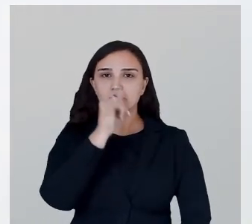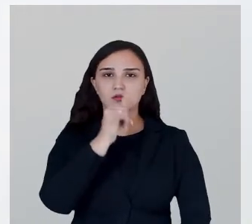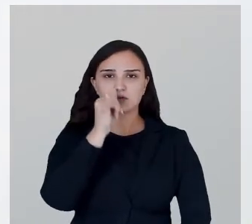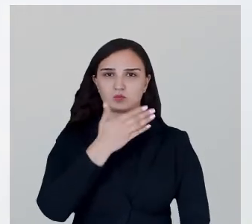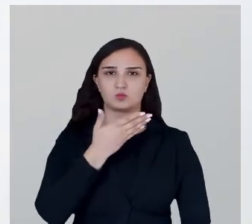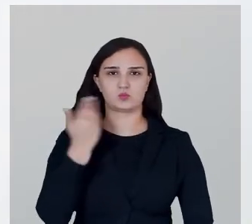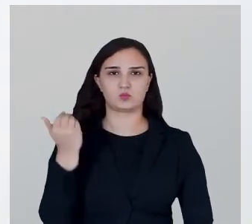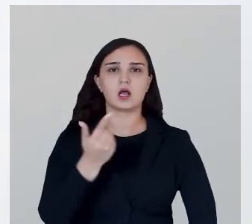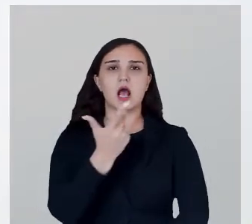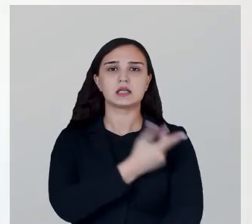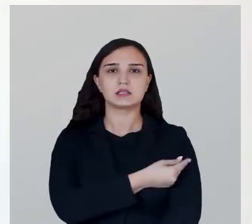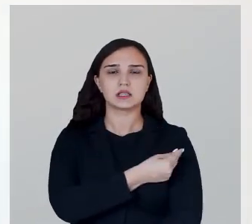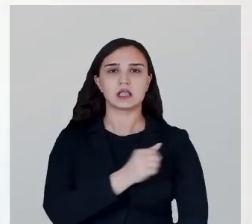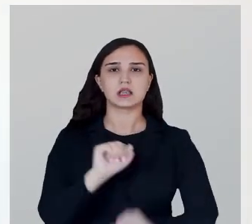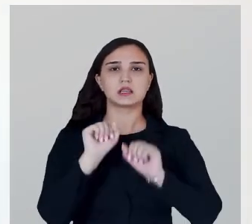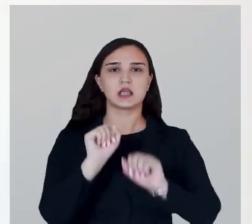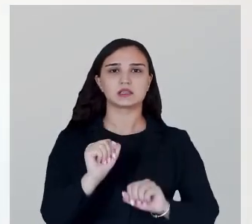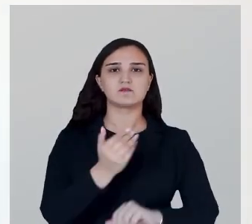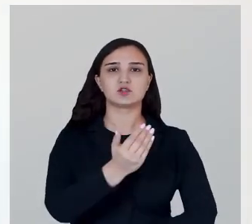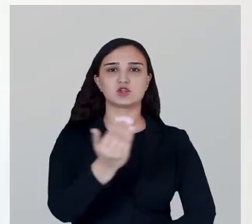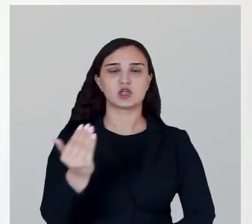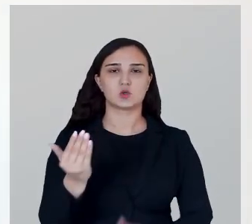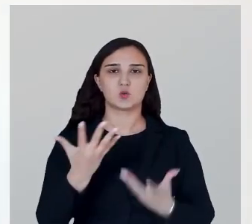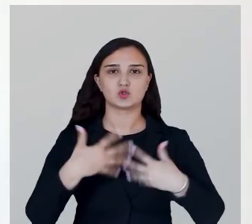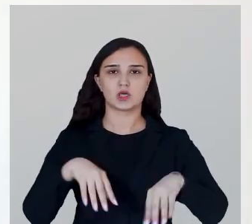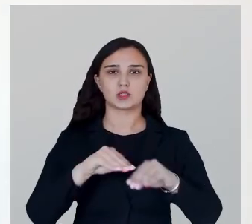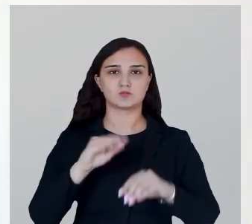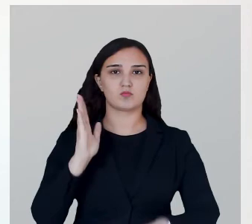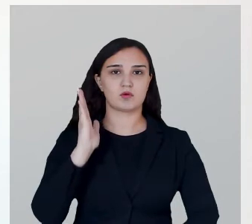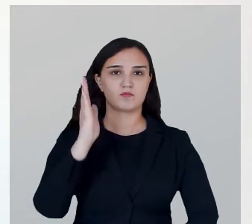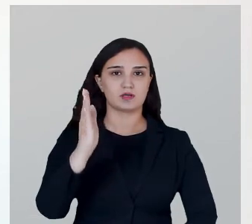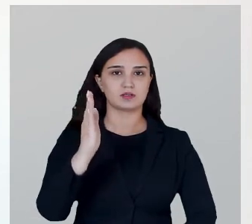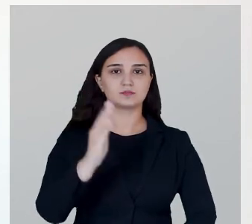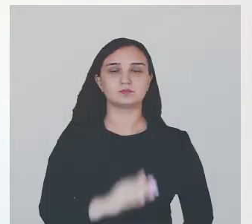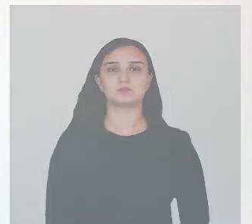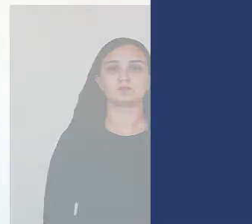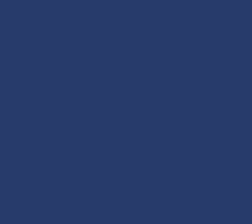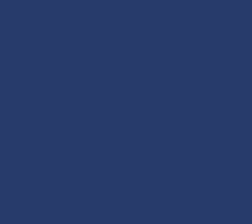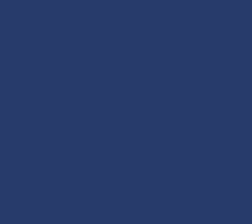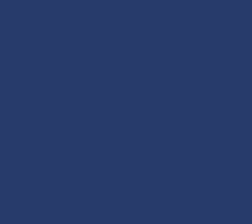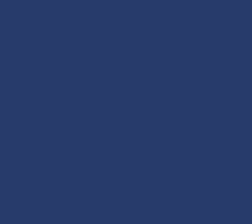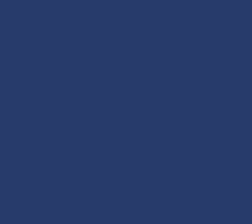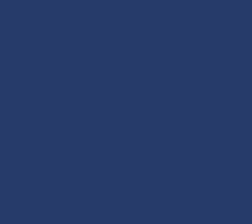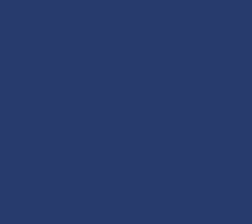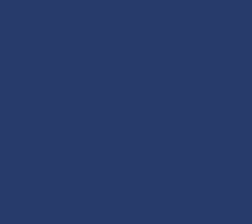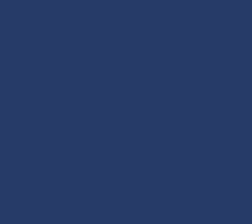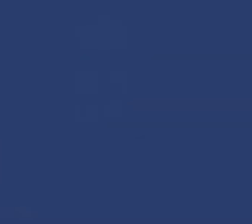არ იწვევს უშვილობას. Aitzeri, daitzavi, sheni da sheni ojakhis momavali.